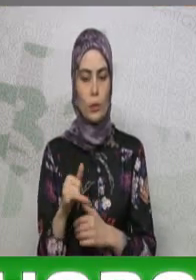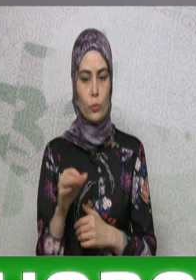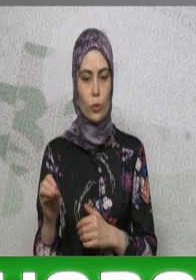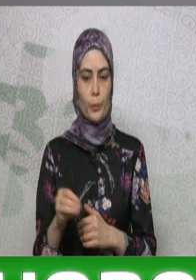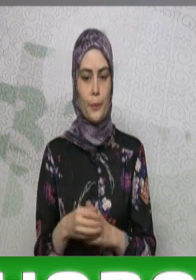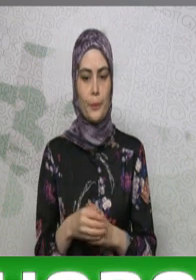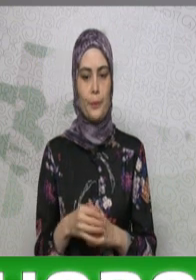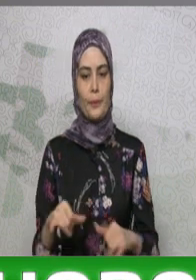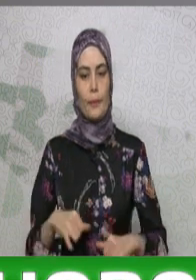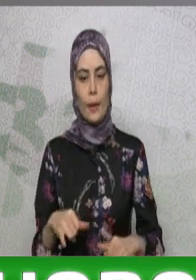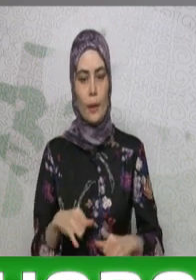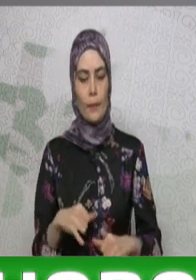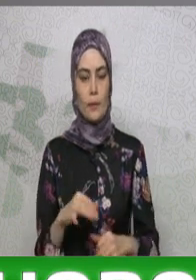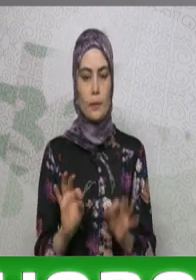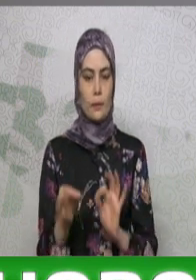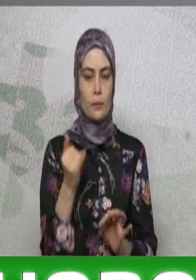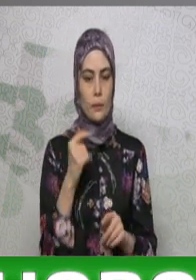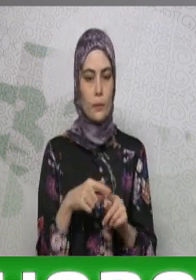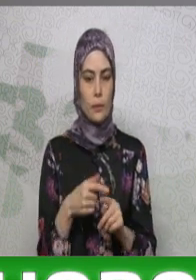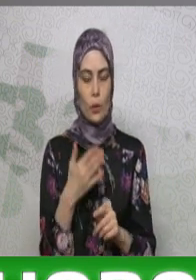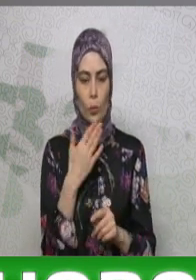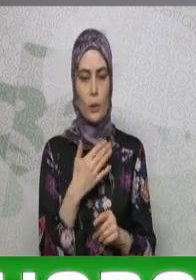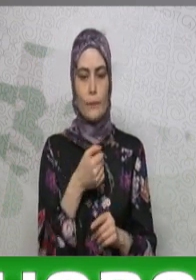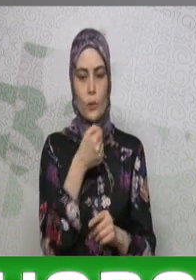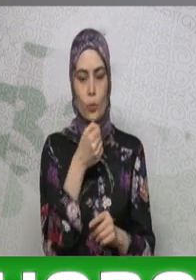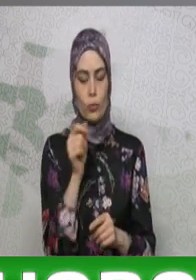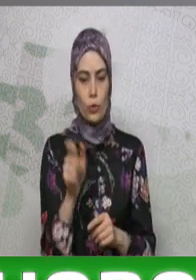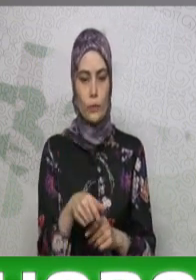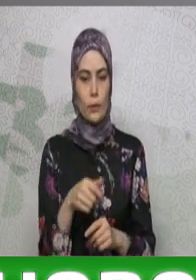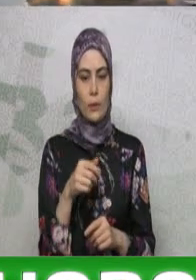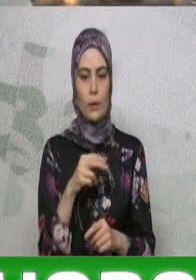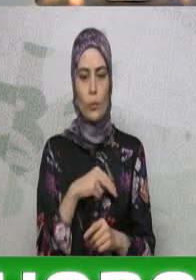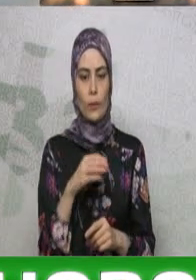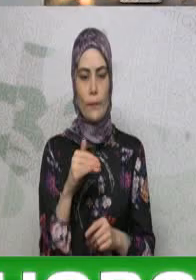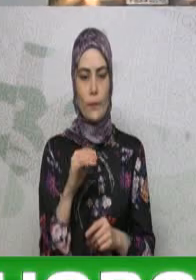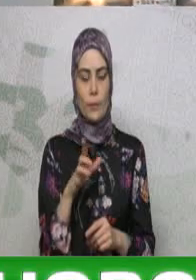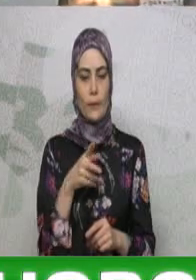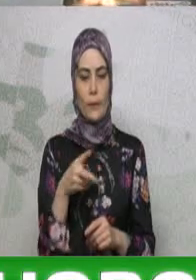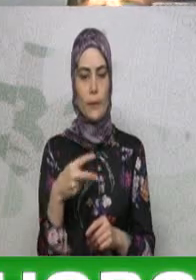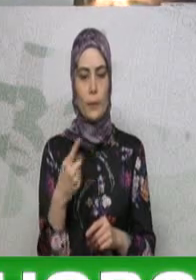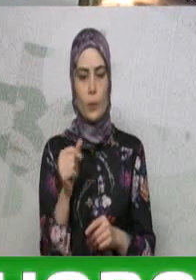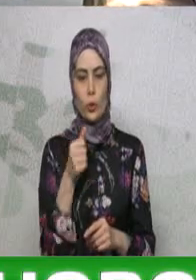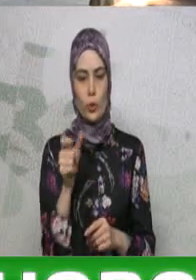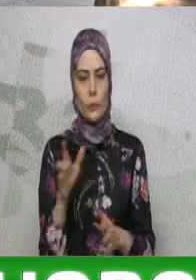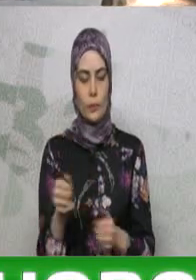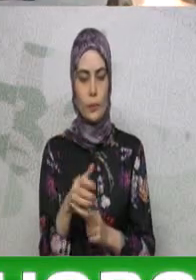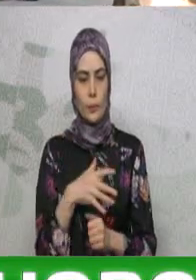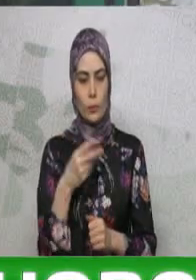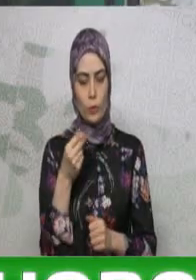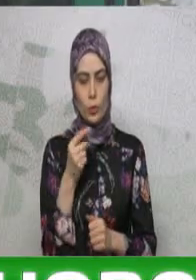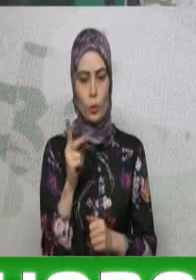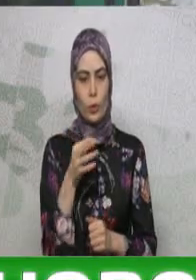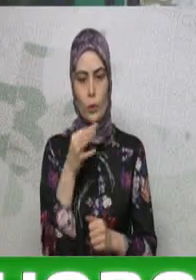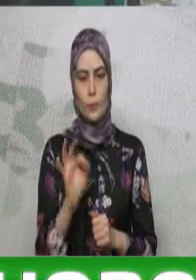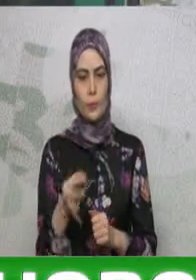ответственности. Баловаться и сочковать, как выяснилось, любят и взрослые. Так, сотрудники ФСБ задержали в 2021 году мужчину, который сообщил